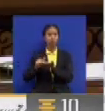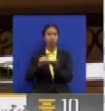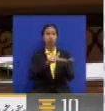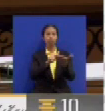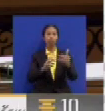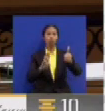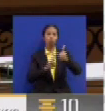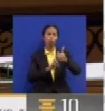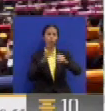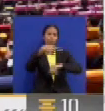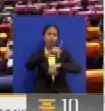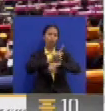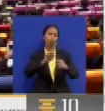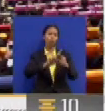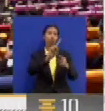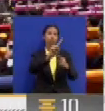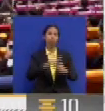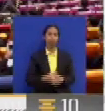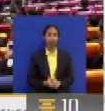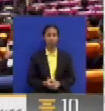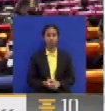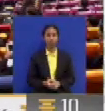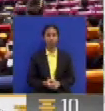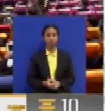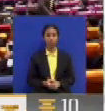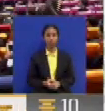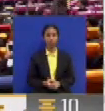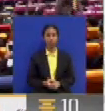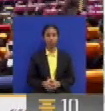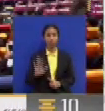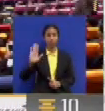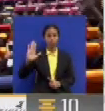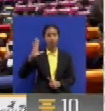นอกมาเอาคนนอกในสภาก่อน ยังมีโอกาส